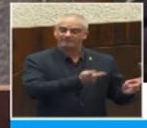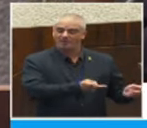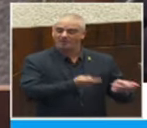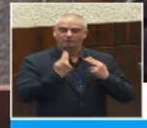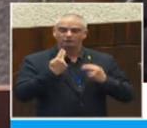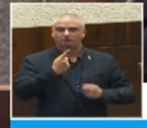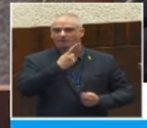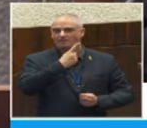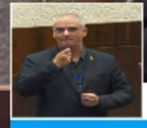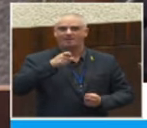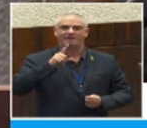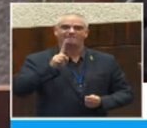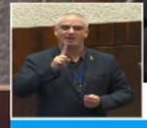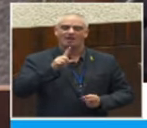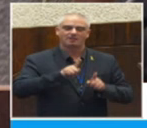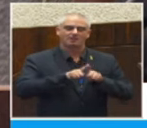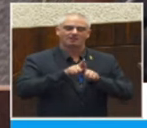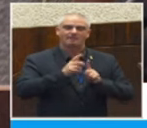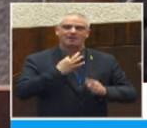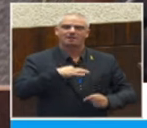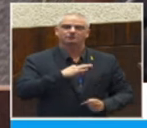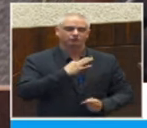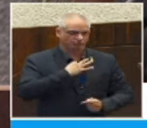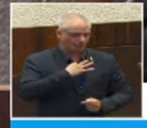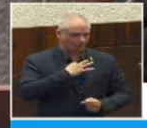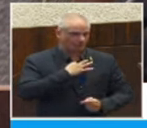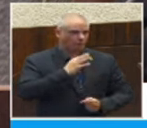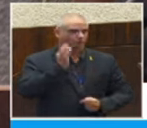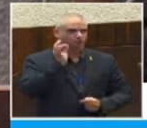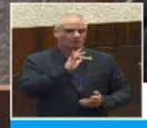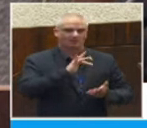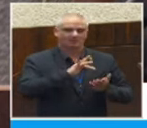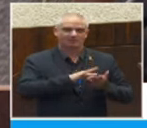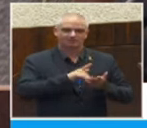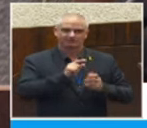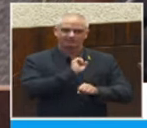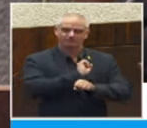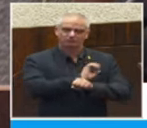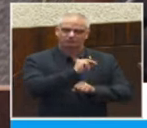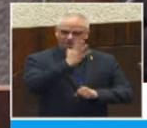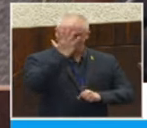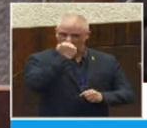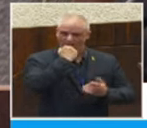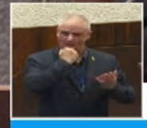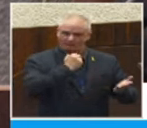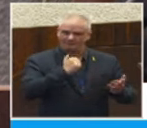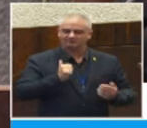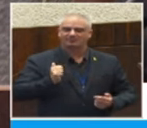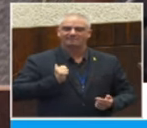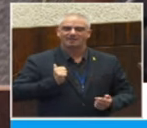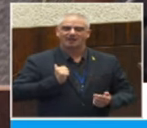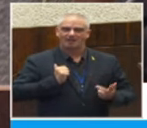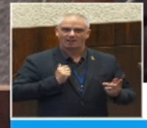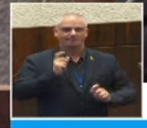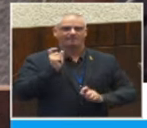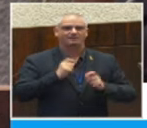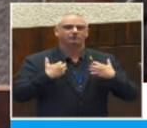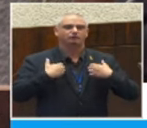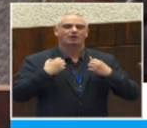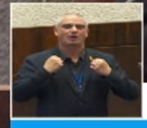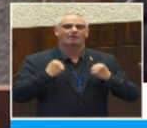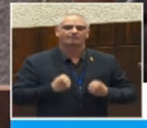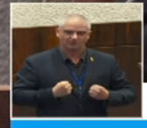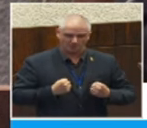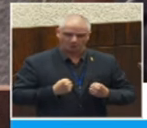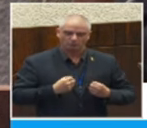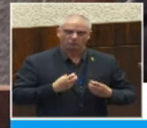101 מאחינו ואחיותינו שעודם נמצאים בשבי החמאס, וחיילי צה"ל ואנשי כוחות הביטחון מוסרים